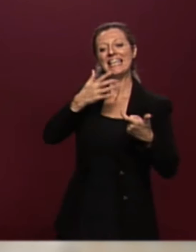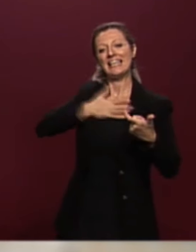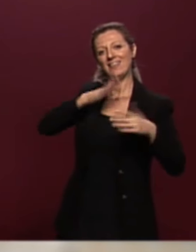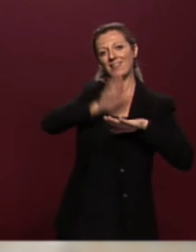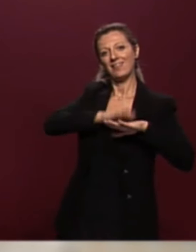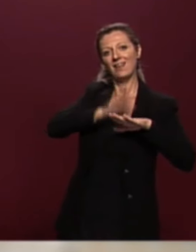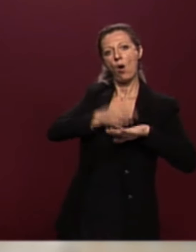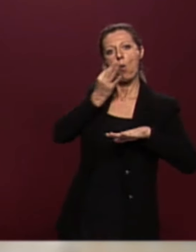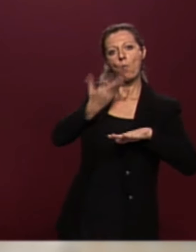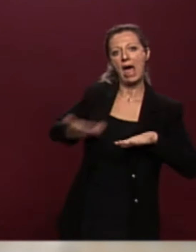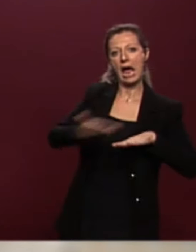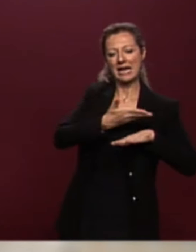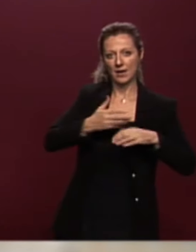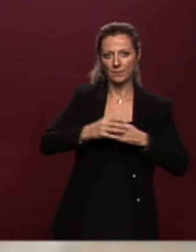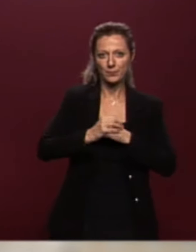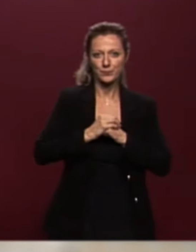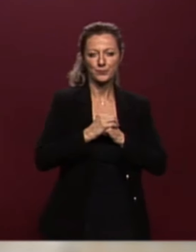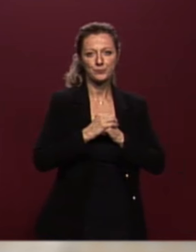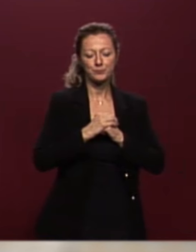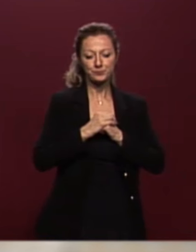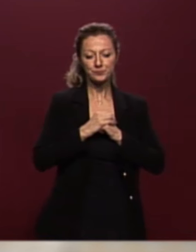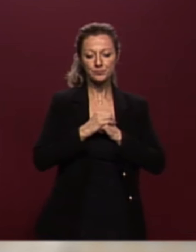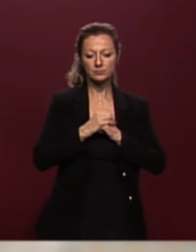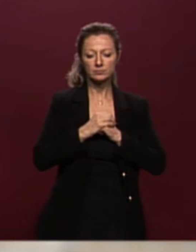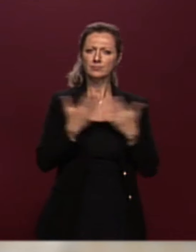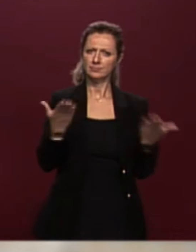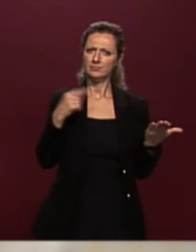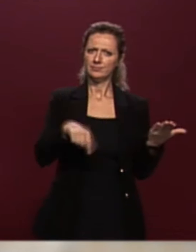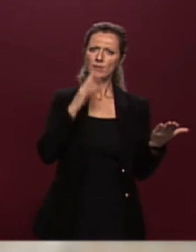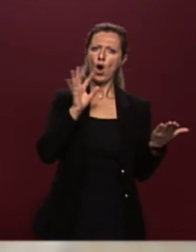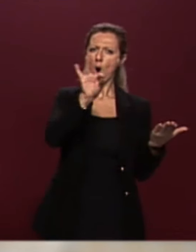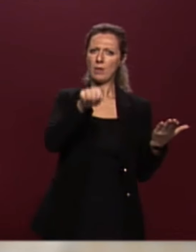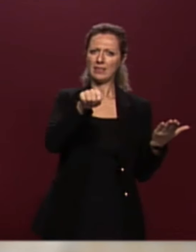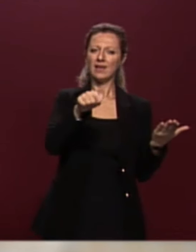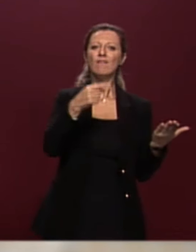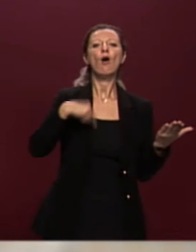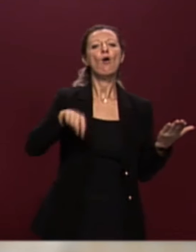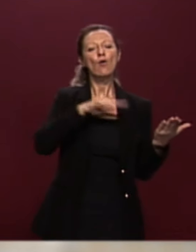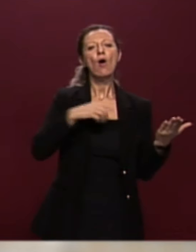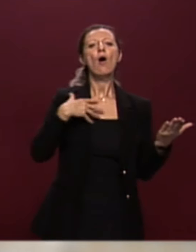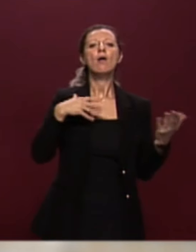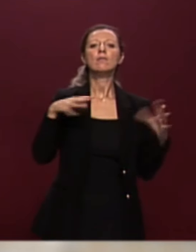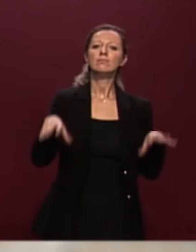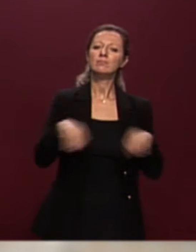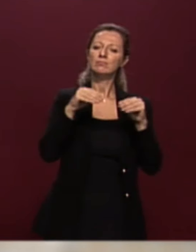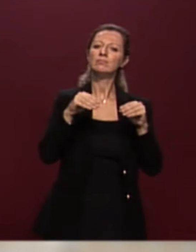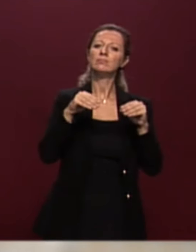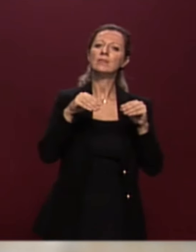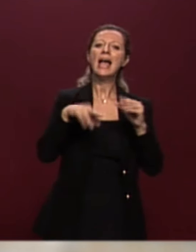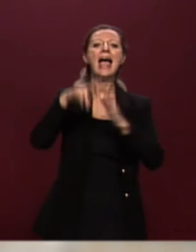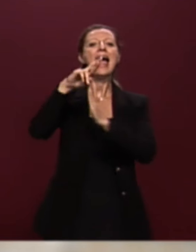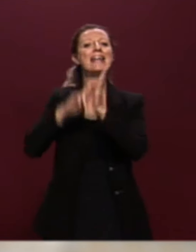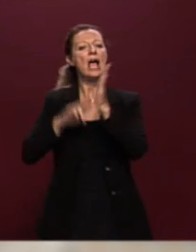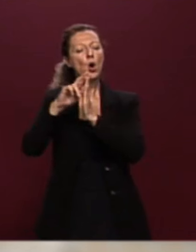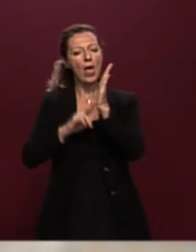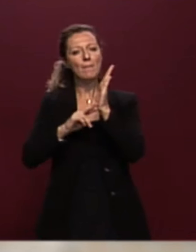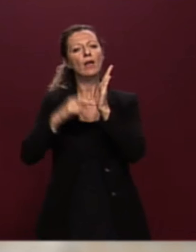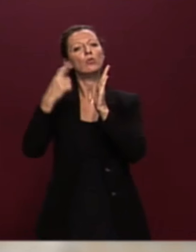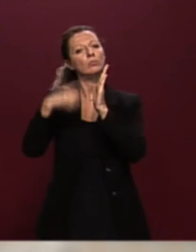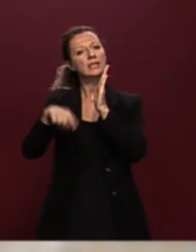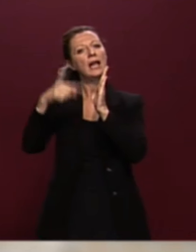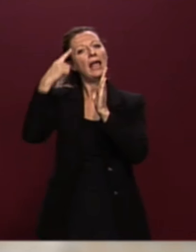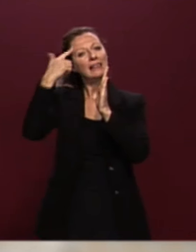in quest'ottica che abbiamo adottato un parallelo al regolamento sull'intelligenza